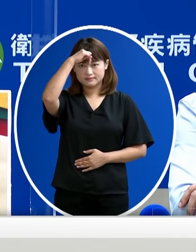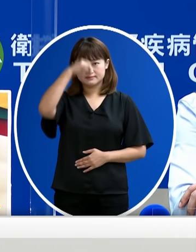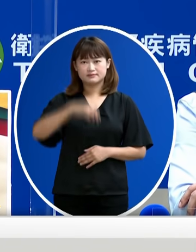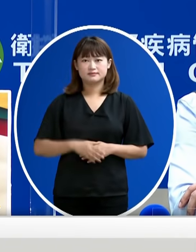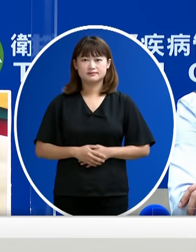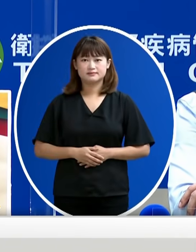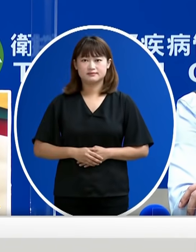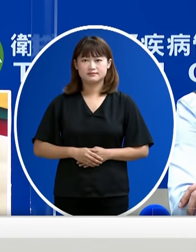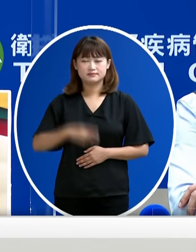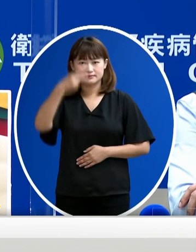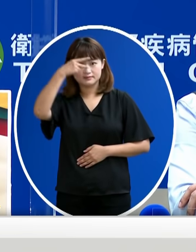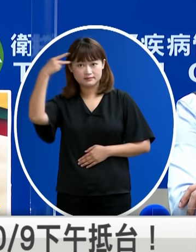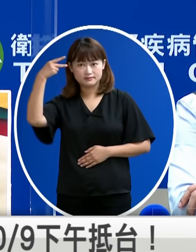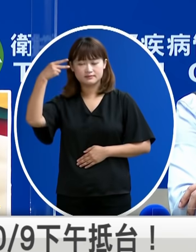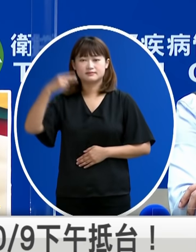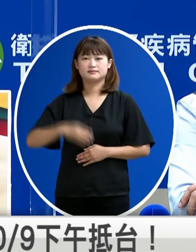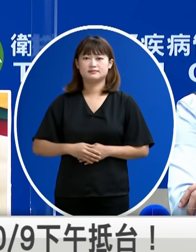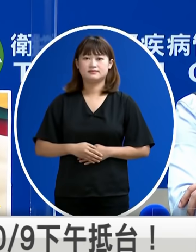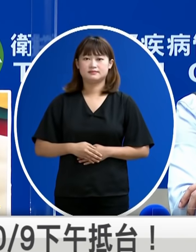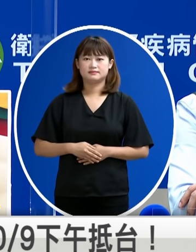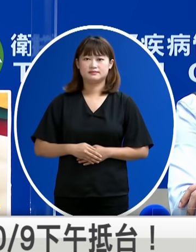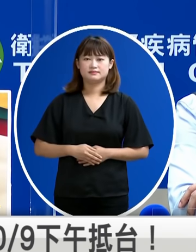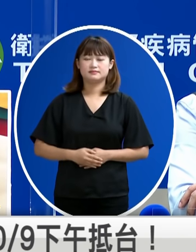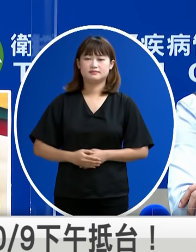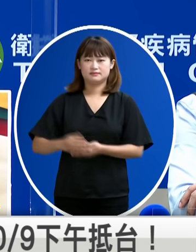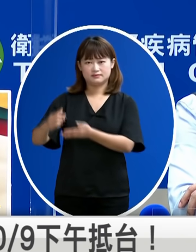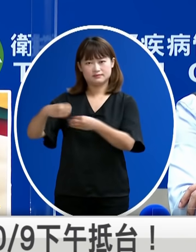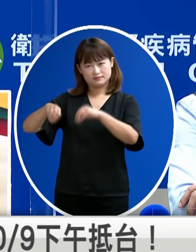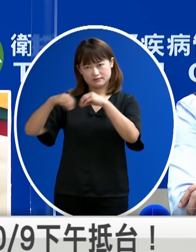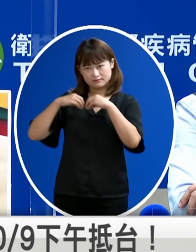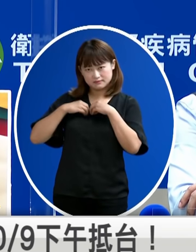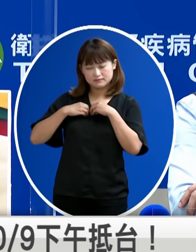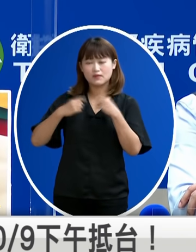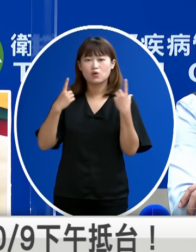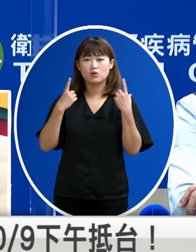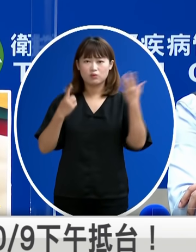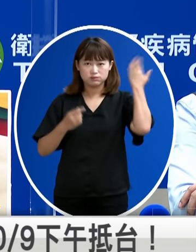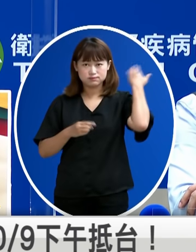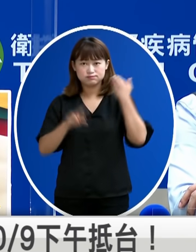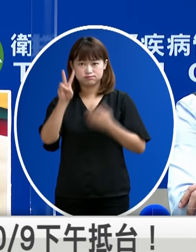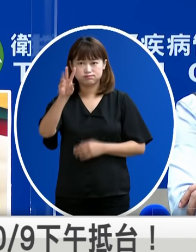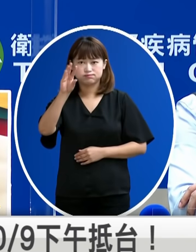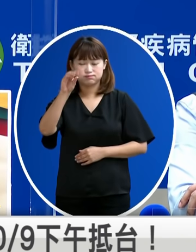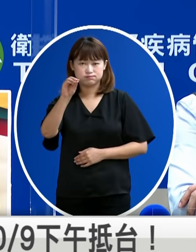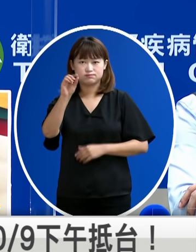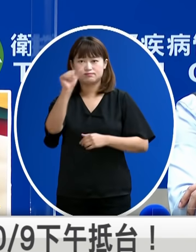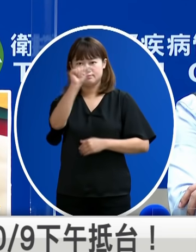今天下午。好，那立陶宛他原来捐赠我们2万剂的 A 剂，